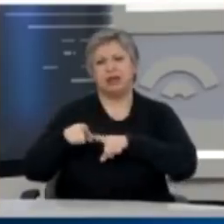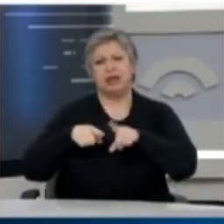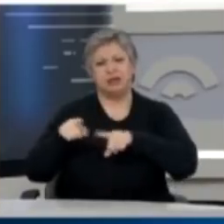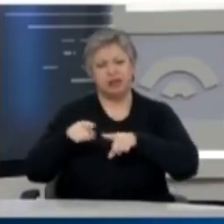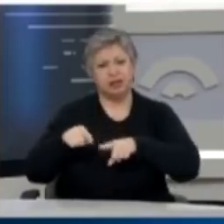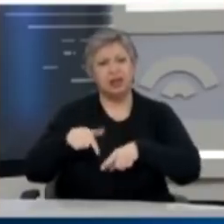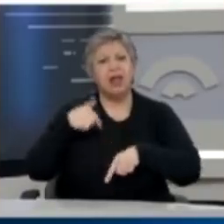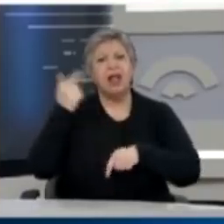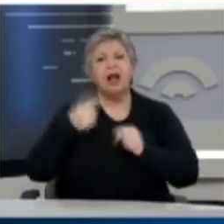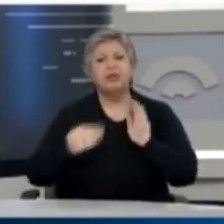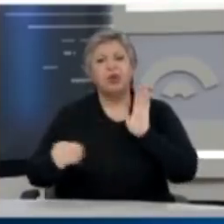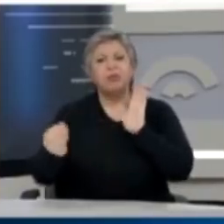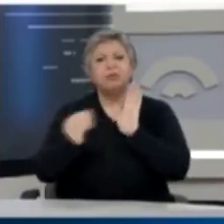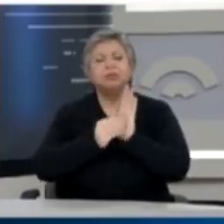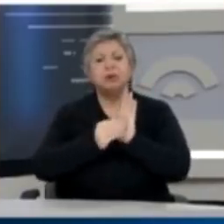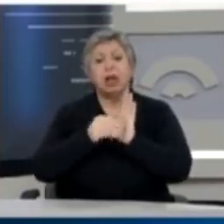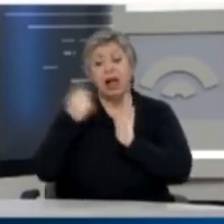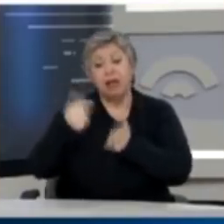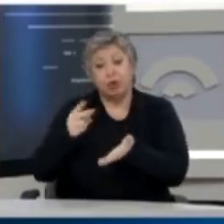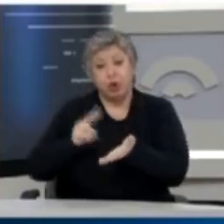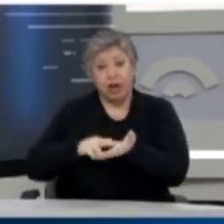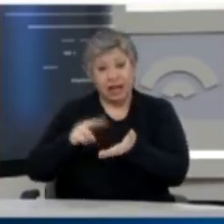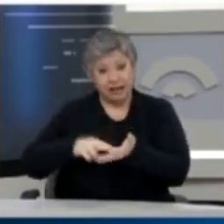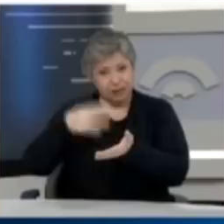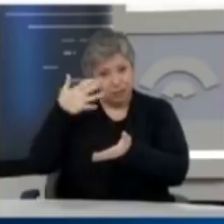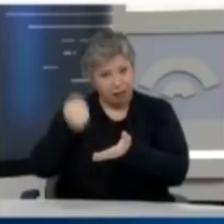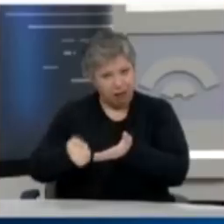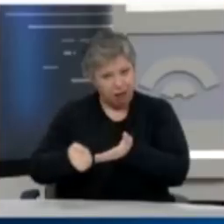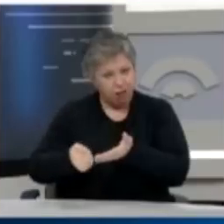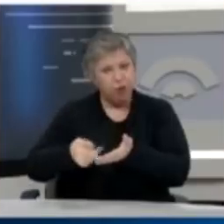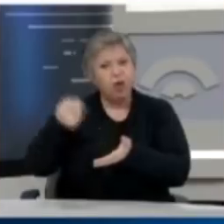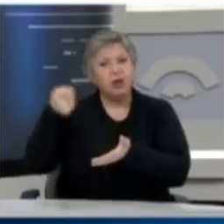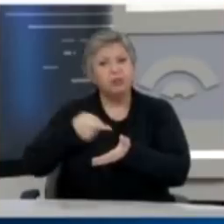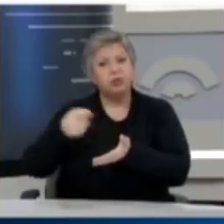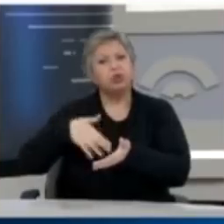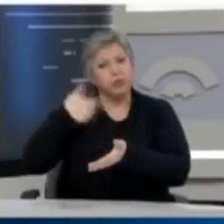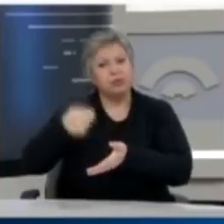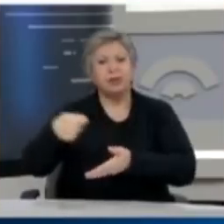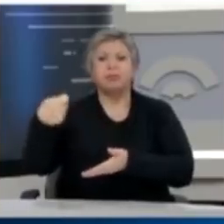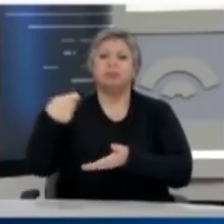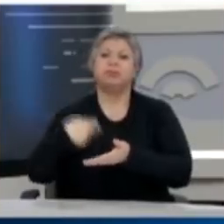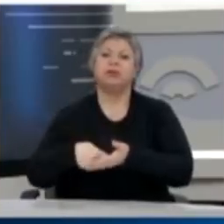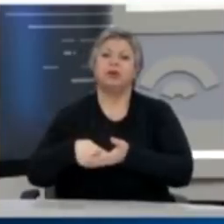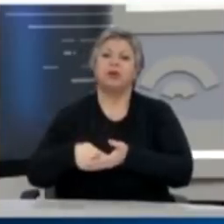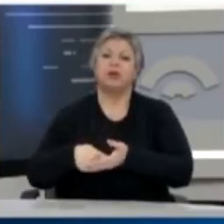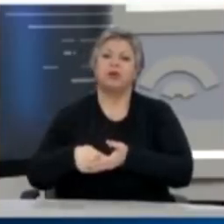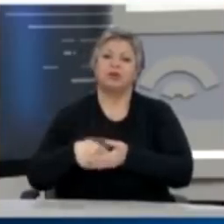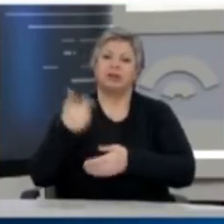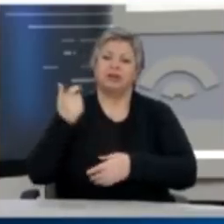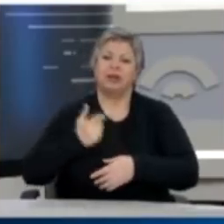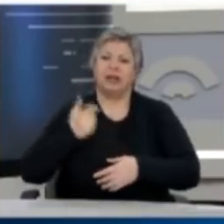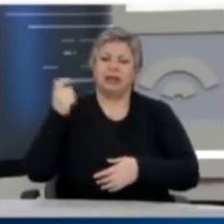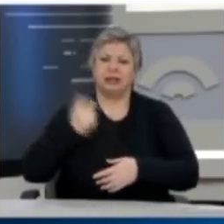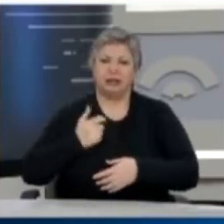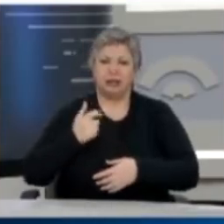εισάγεται ο όρος της ανταποδοτικότητας, ο οποίος, σας θυμίζω, αποτέλεσε τον πολιορκητικό κρυό